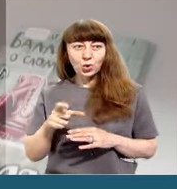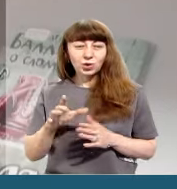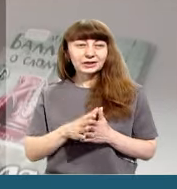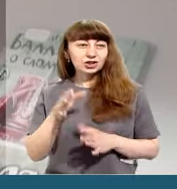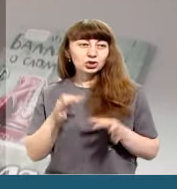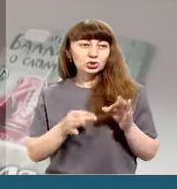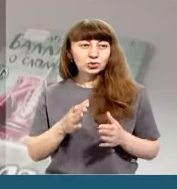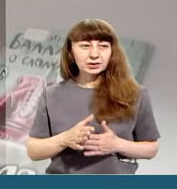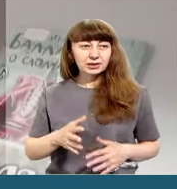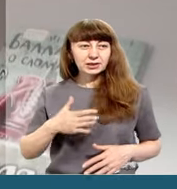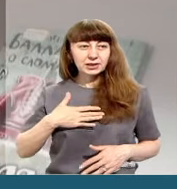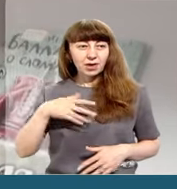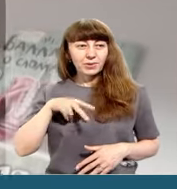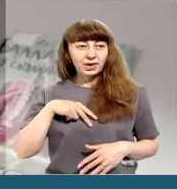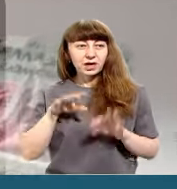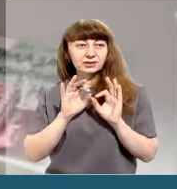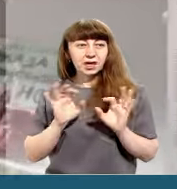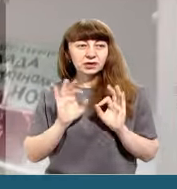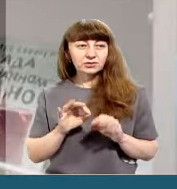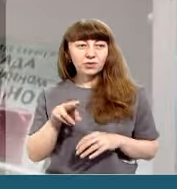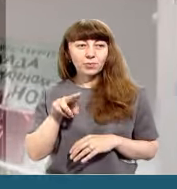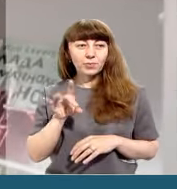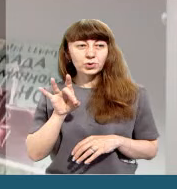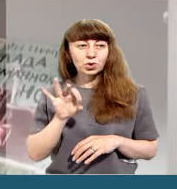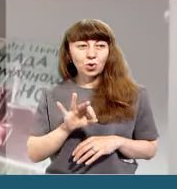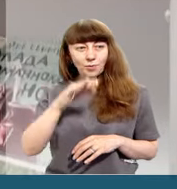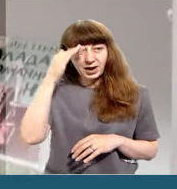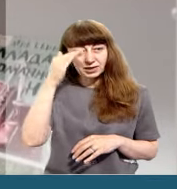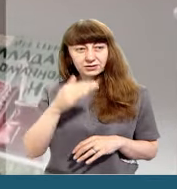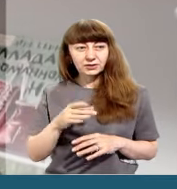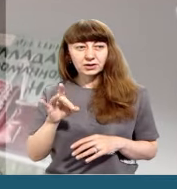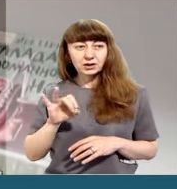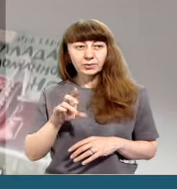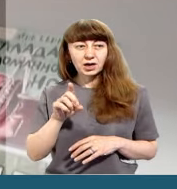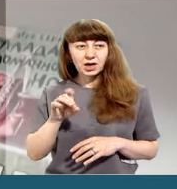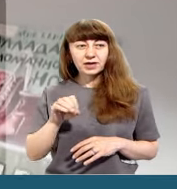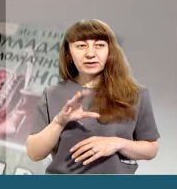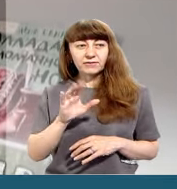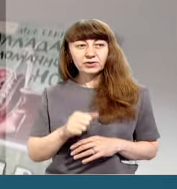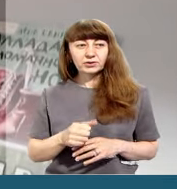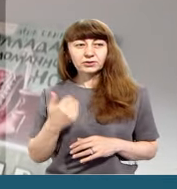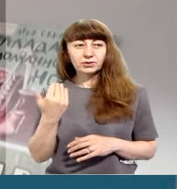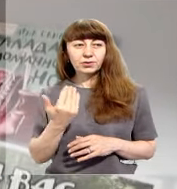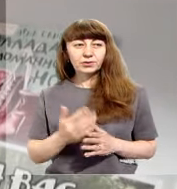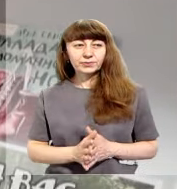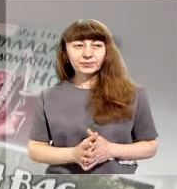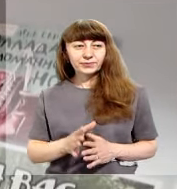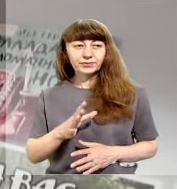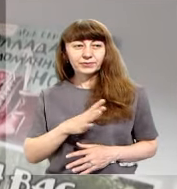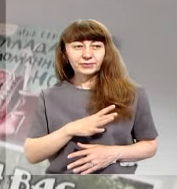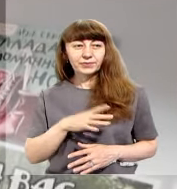зала. Я пионер, вот я рассказываю про мальчика Ибраева. И вот он как бы